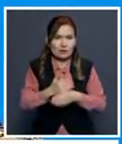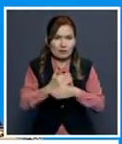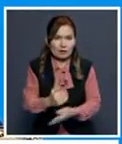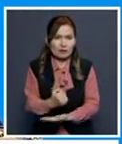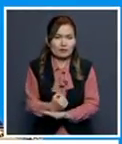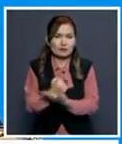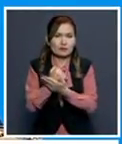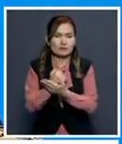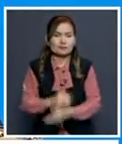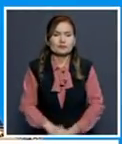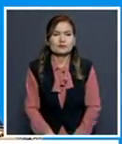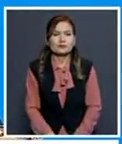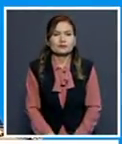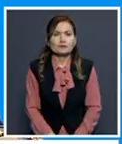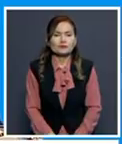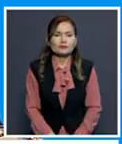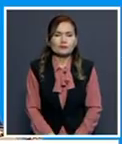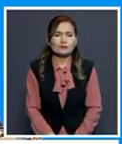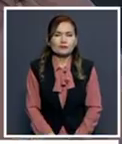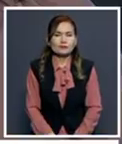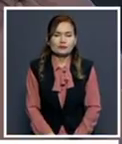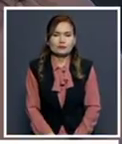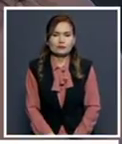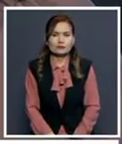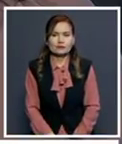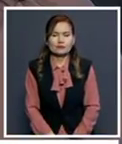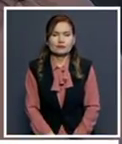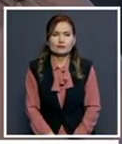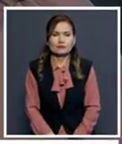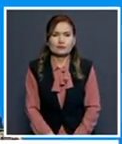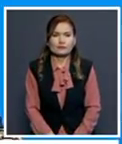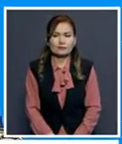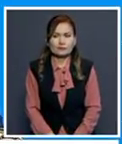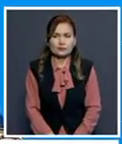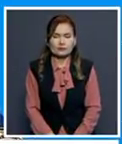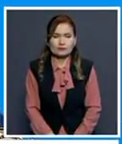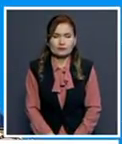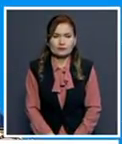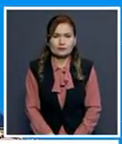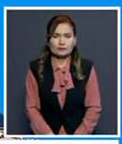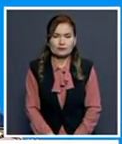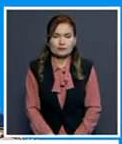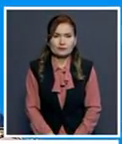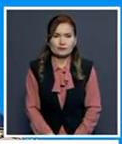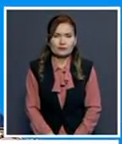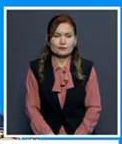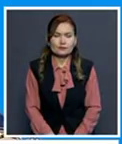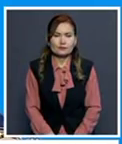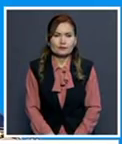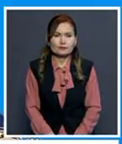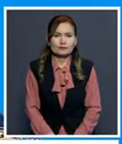Там мы не воспитываем, а наоборот, в другую сторону наказывают деньгами. Так многие бизнесмены